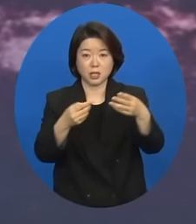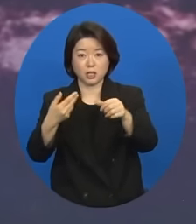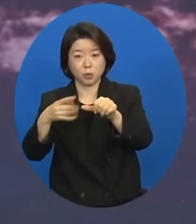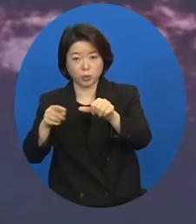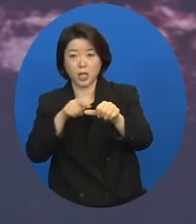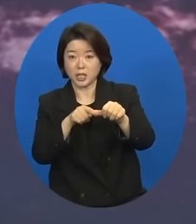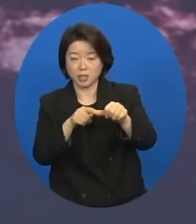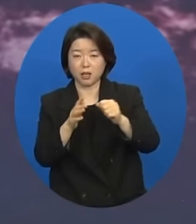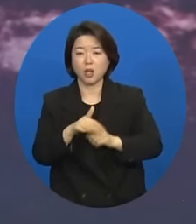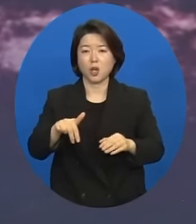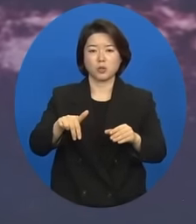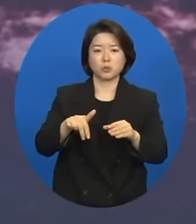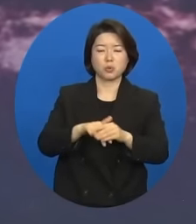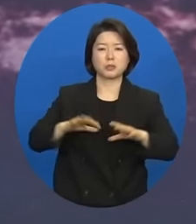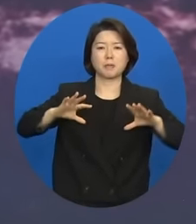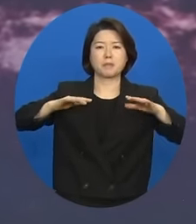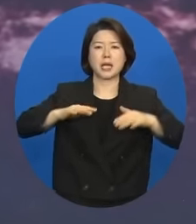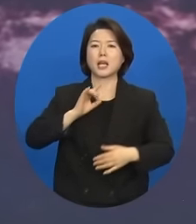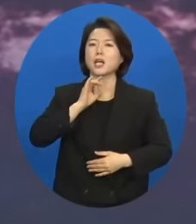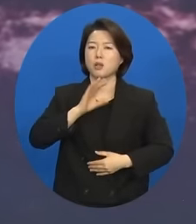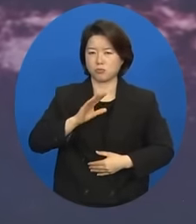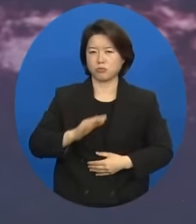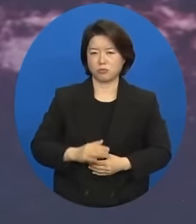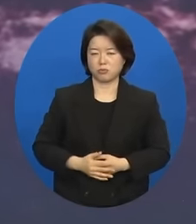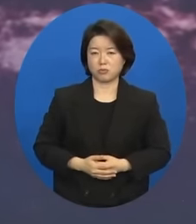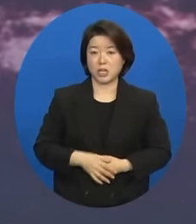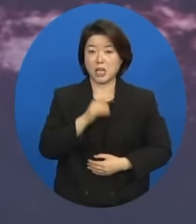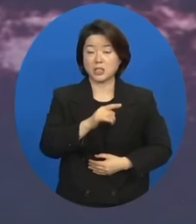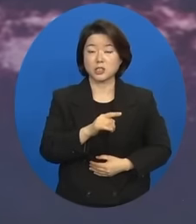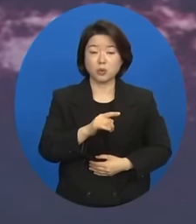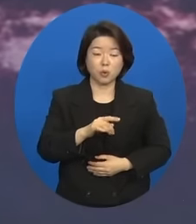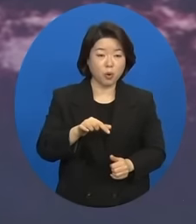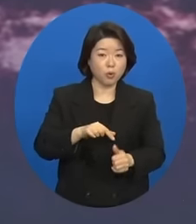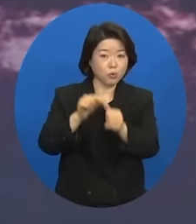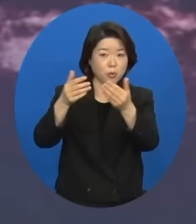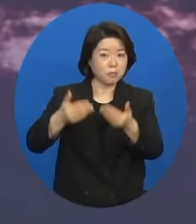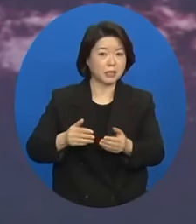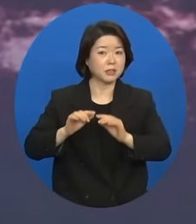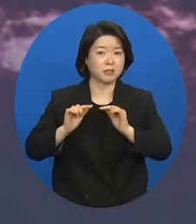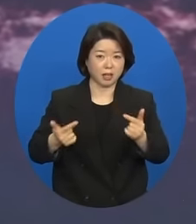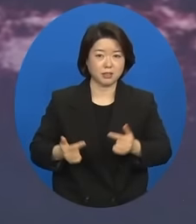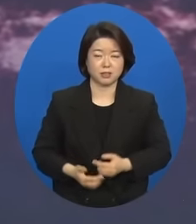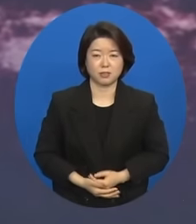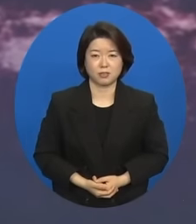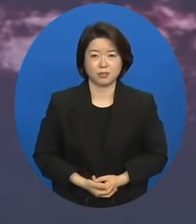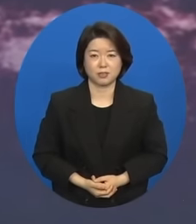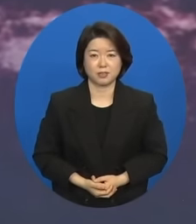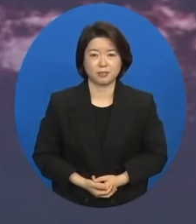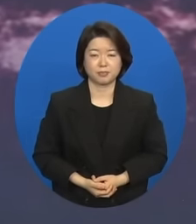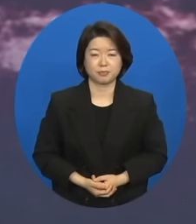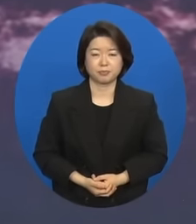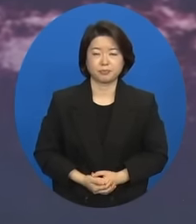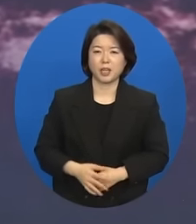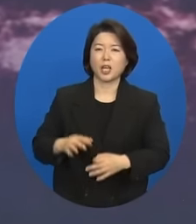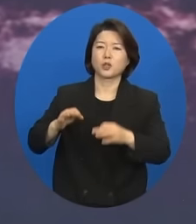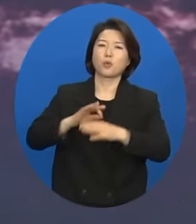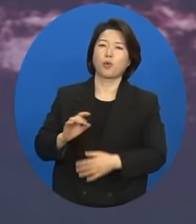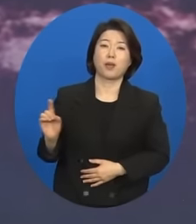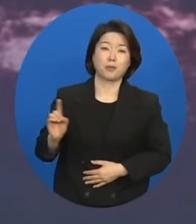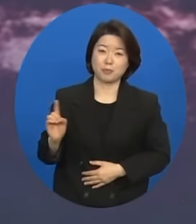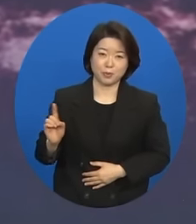것이 종교적인 허세가 될 수 있어요 그걸로 구원받는게 아니기 때문에 그래요 놀란 것이 뭔지